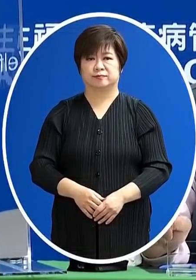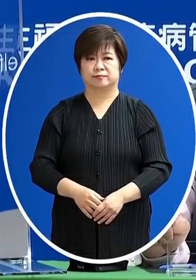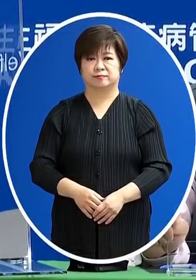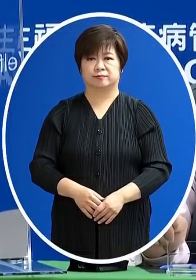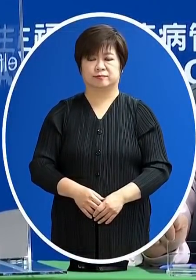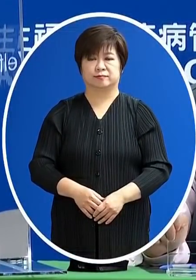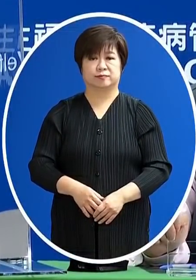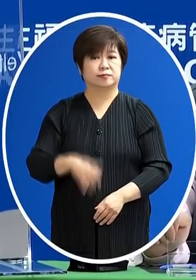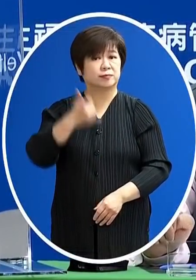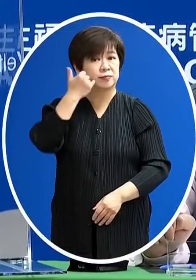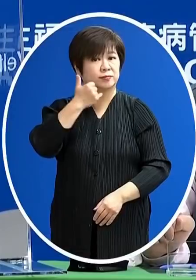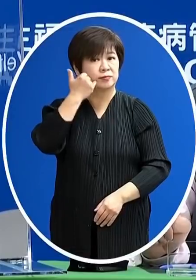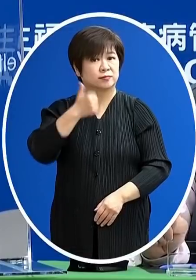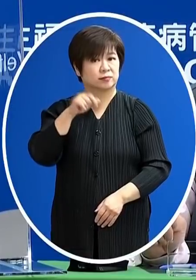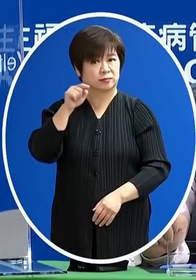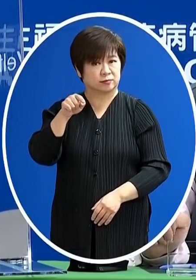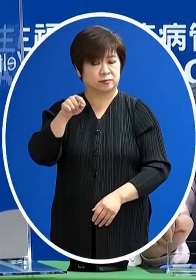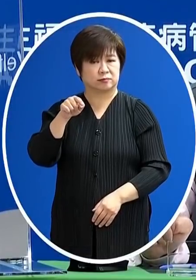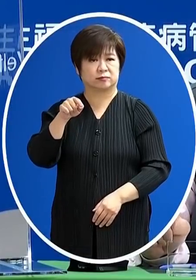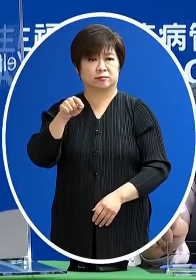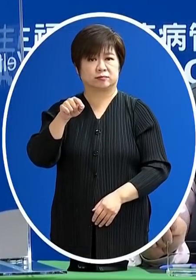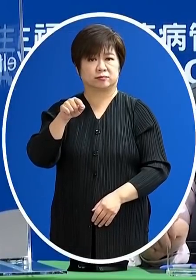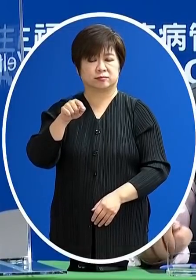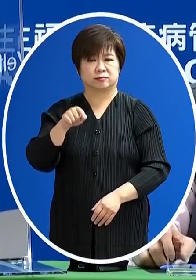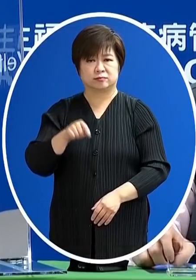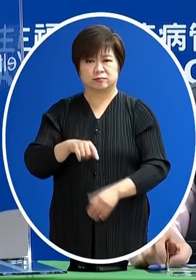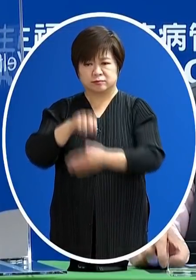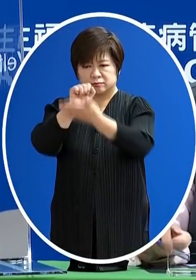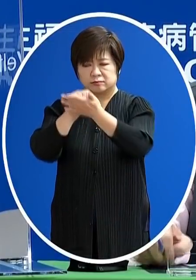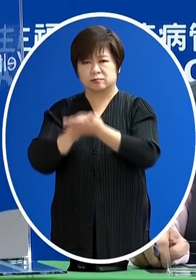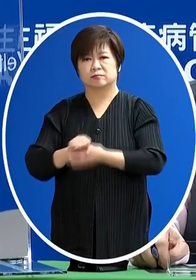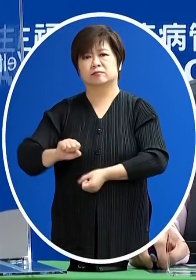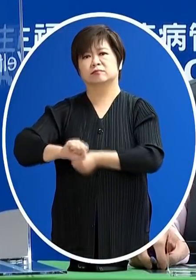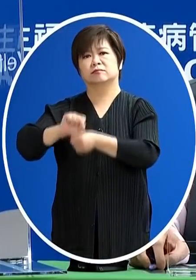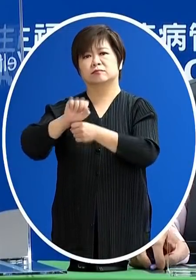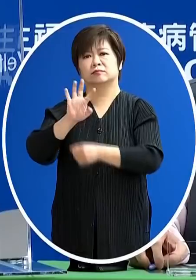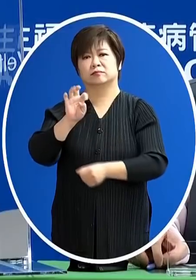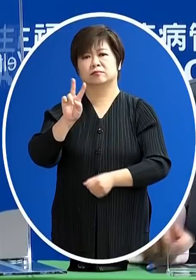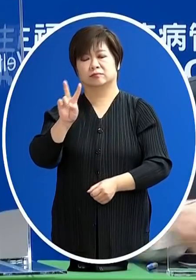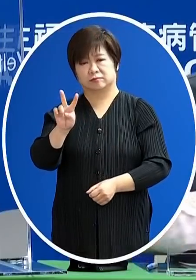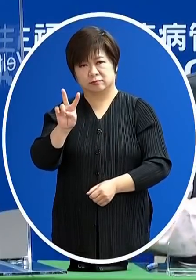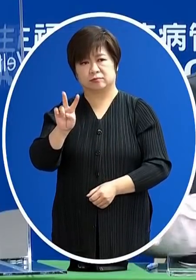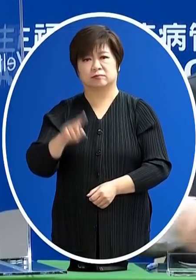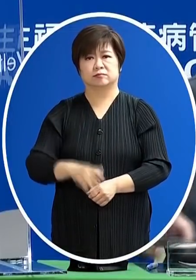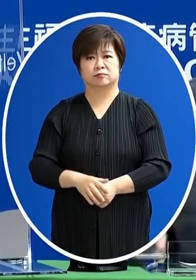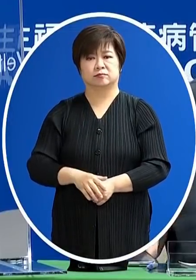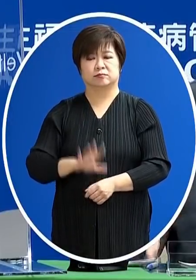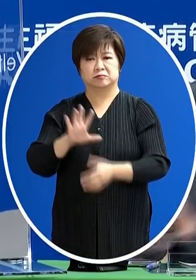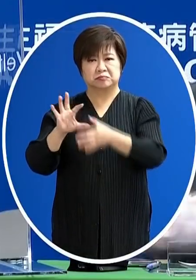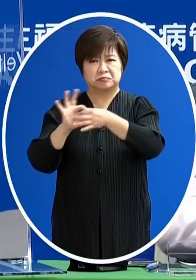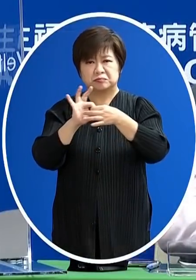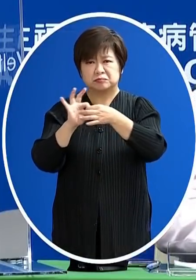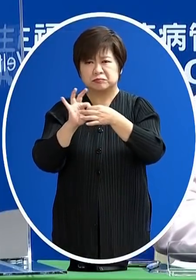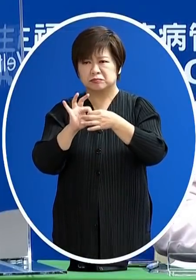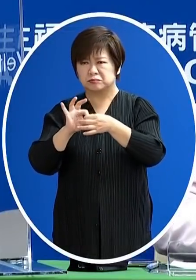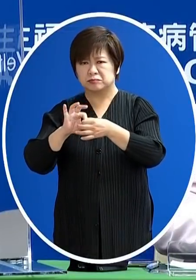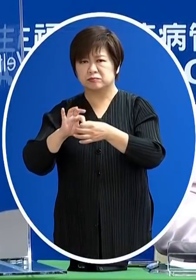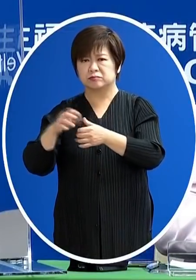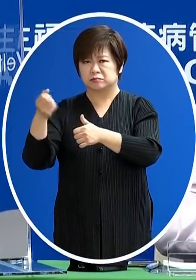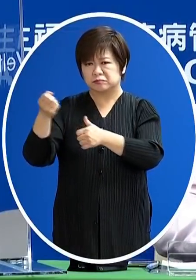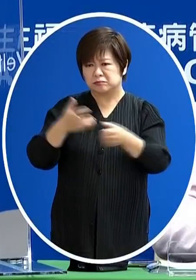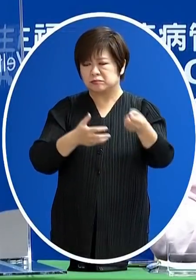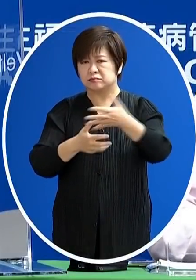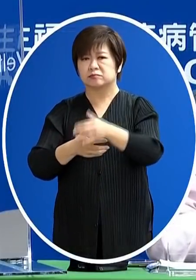那基隆增加了42例，当然还有一些都是关系要带去厘清